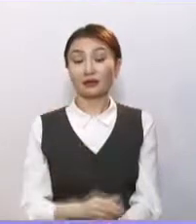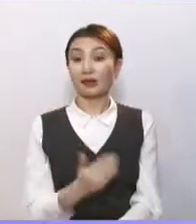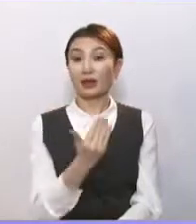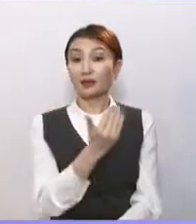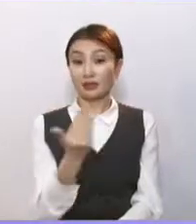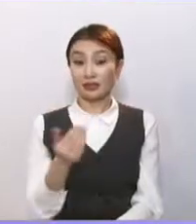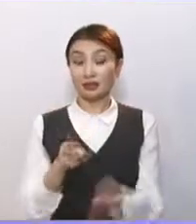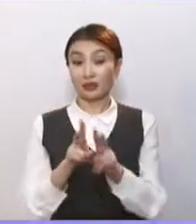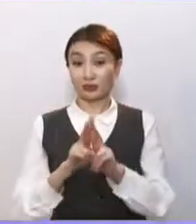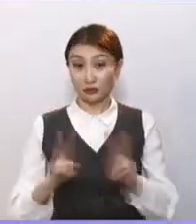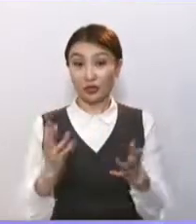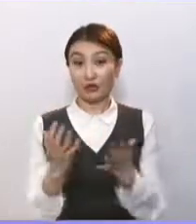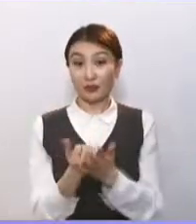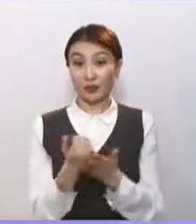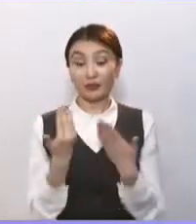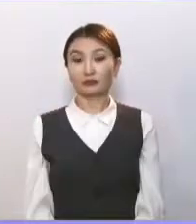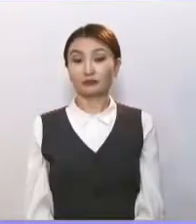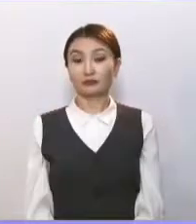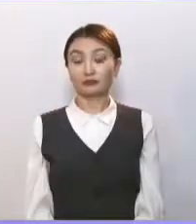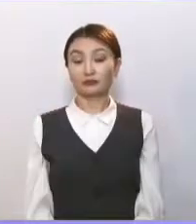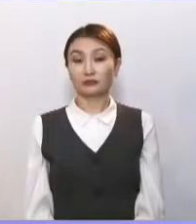Силер да ушундай кылып таптыңарбы?